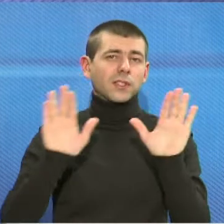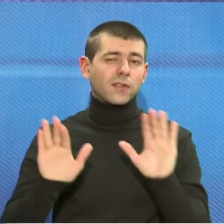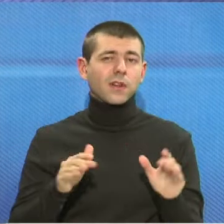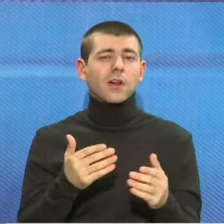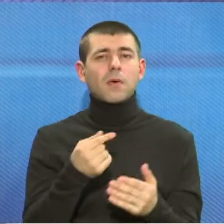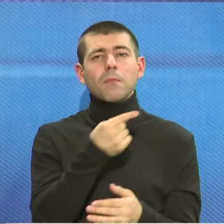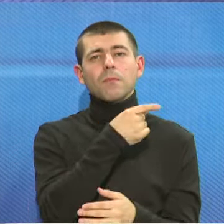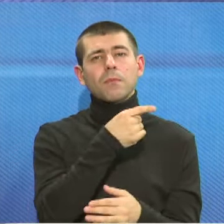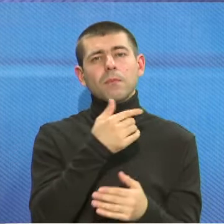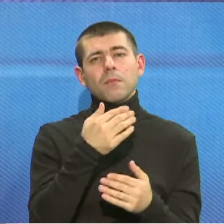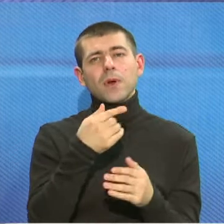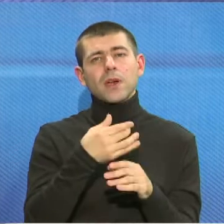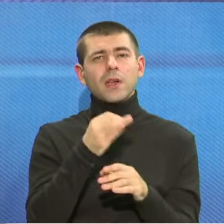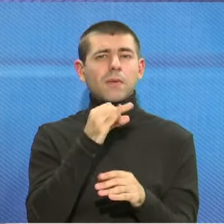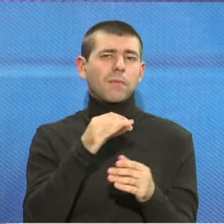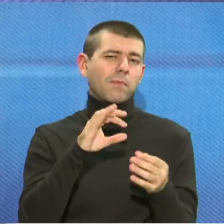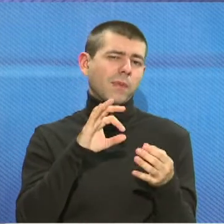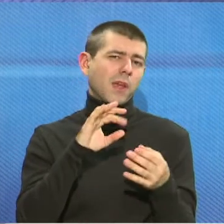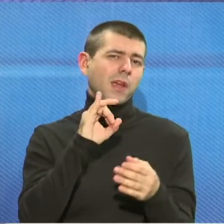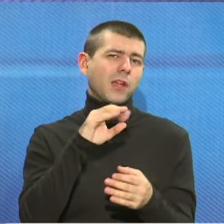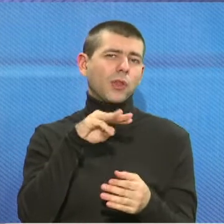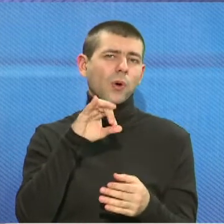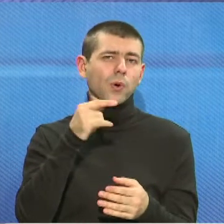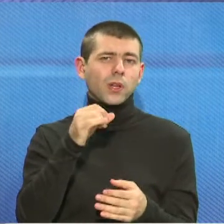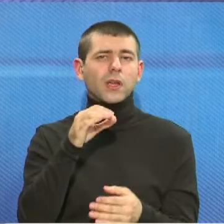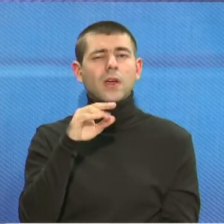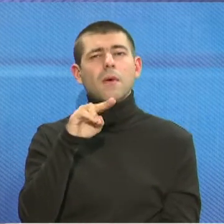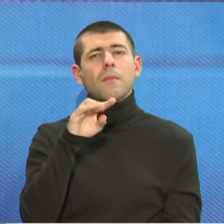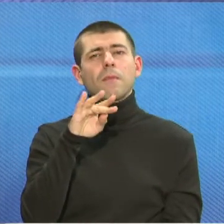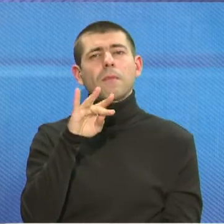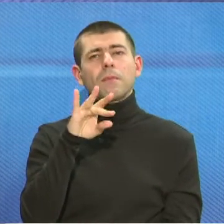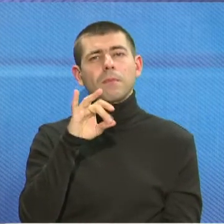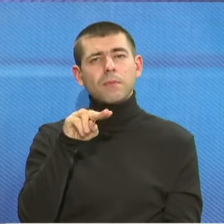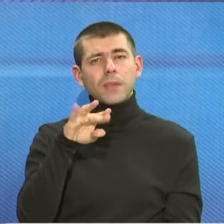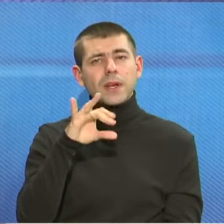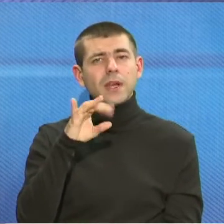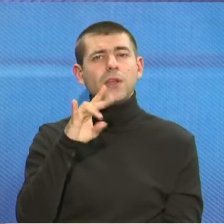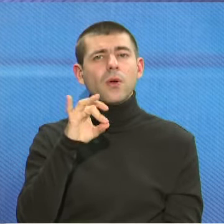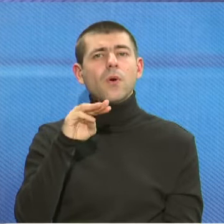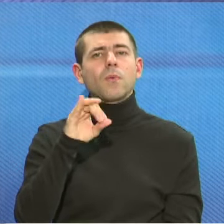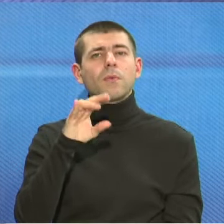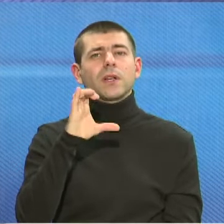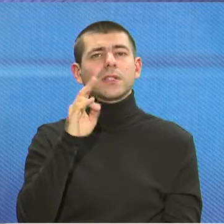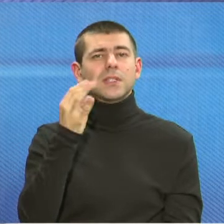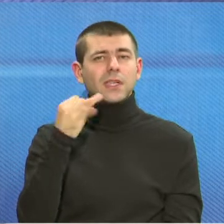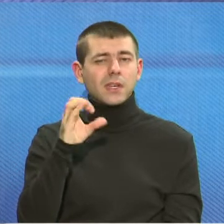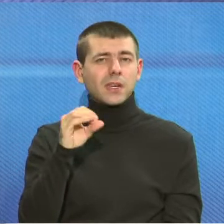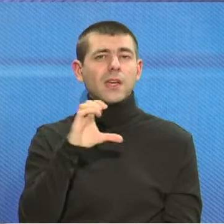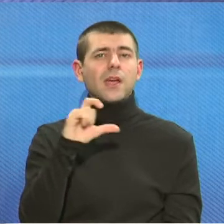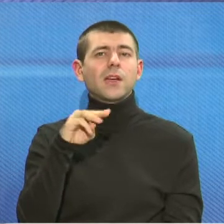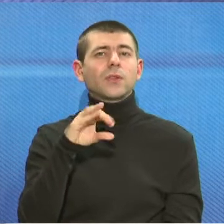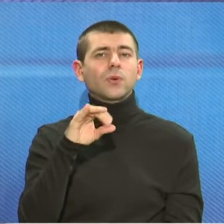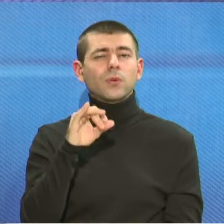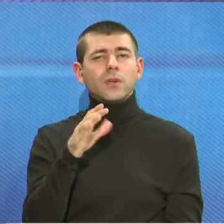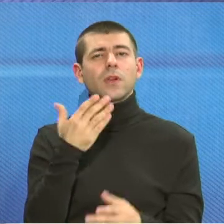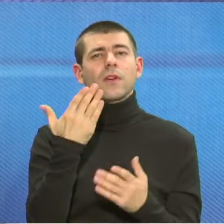подводит выники 2021-го, «Принеманские этюды». Ее автор – ветеран фотоклуба «Былы марак» Александр